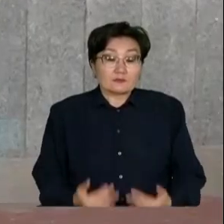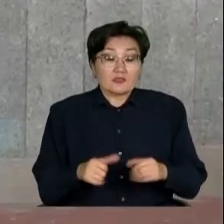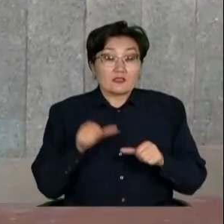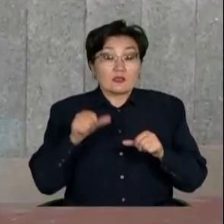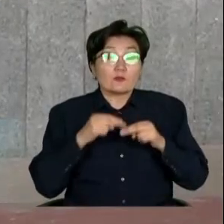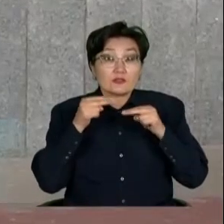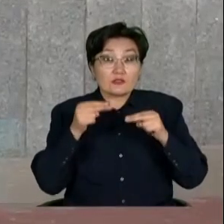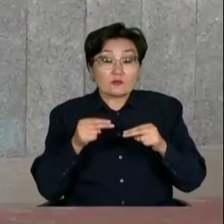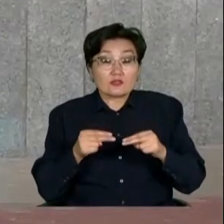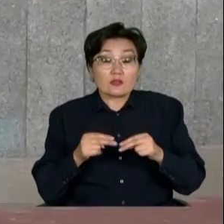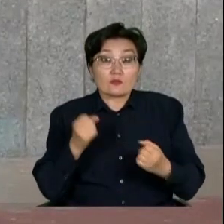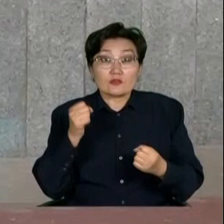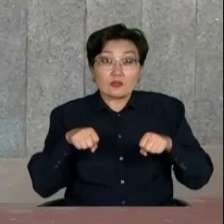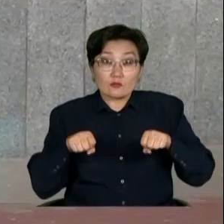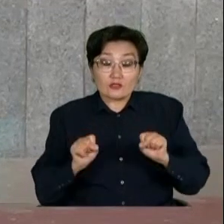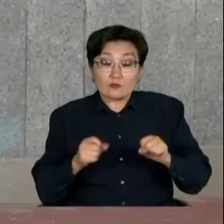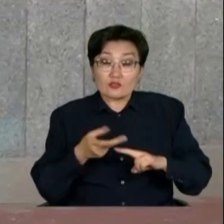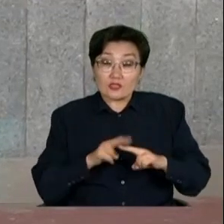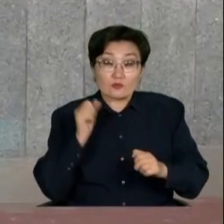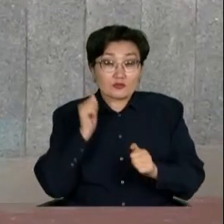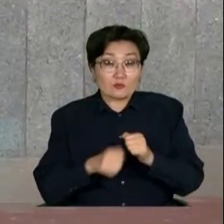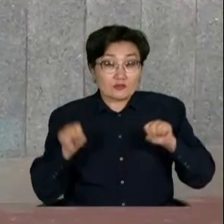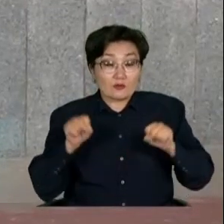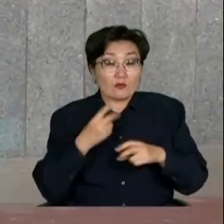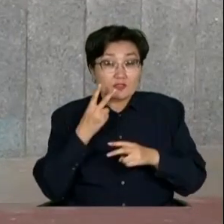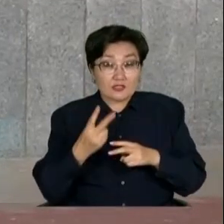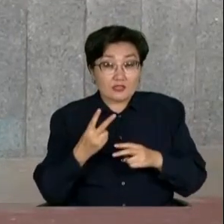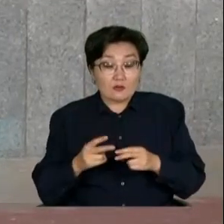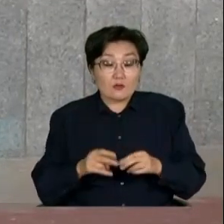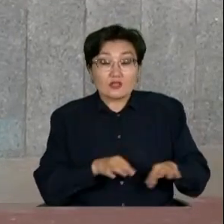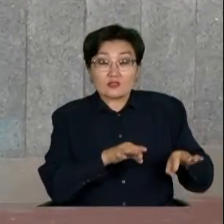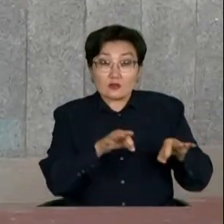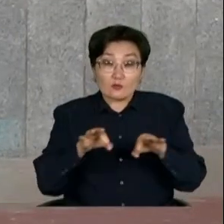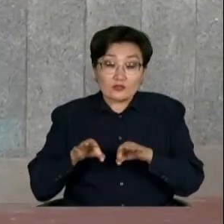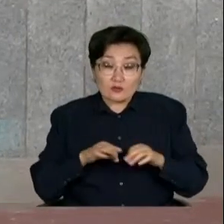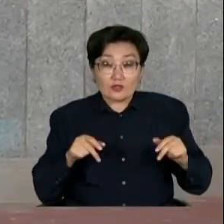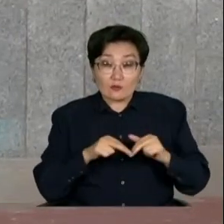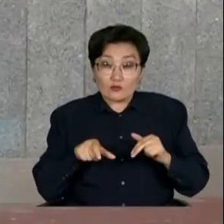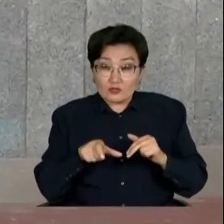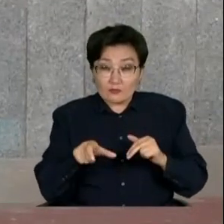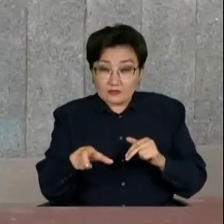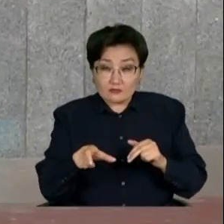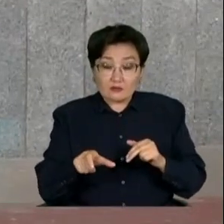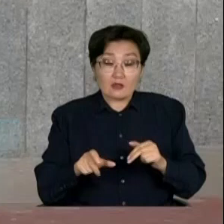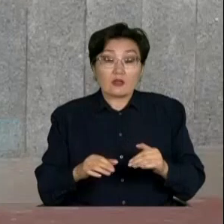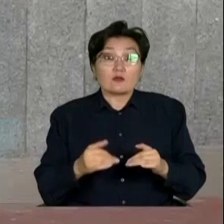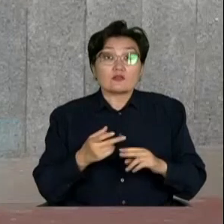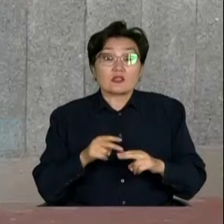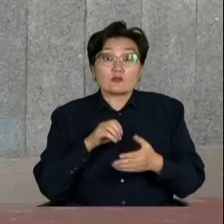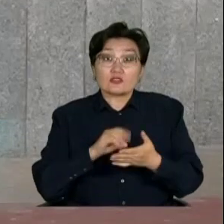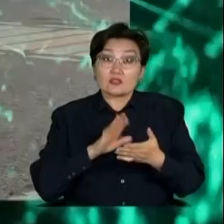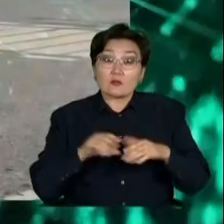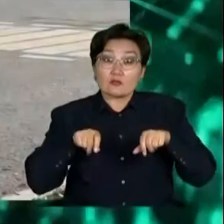Особое внимание привлекли водители мопедов, которых часто можно увидеть разъезжающими по тротуарам и пешеходным переходам. Ведь